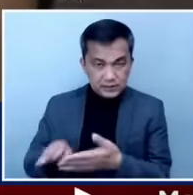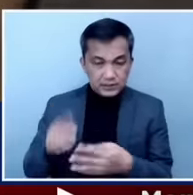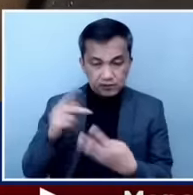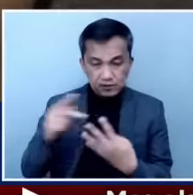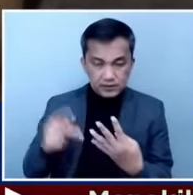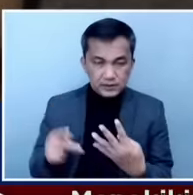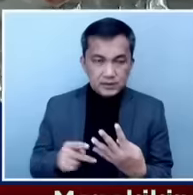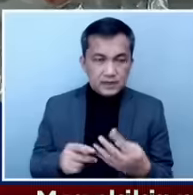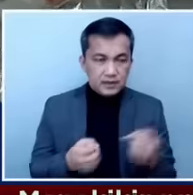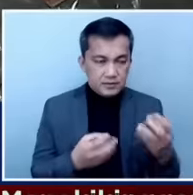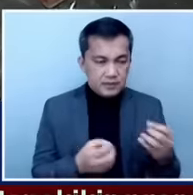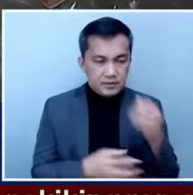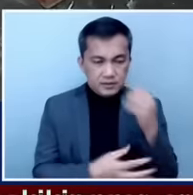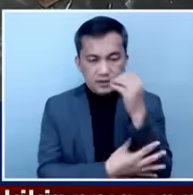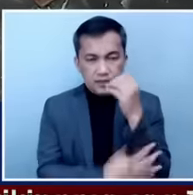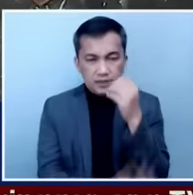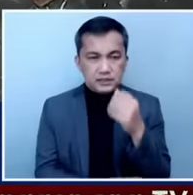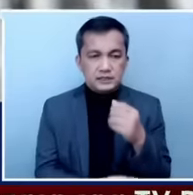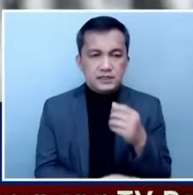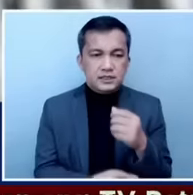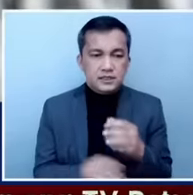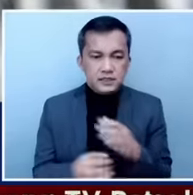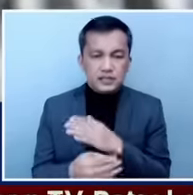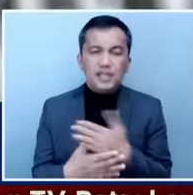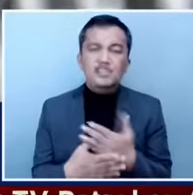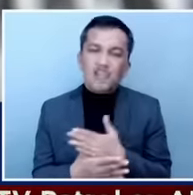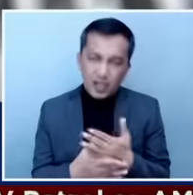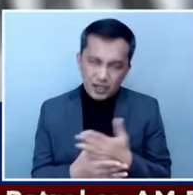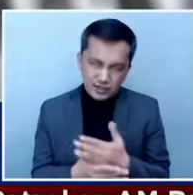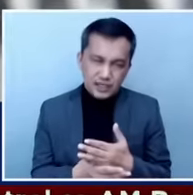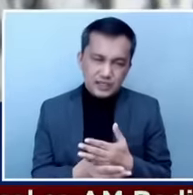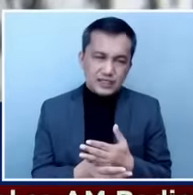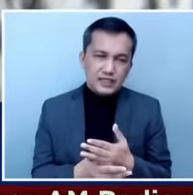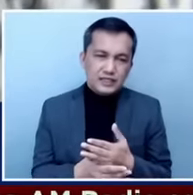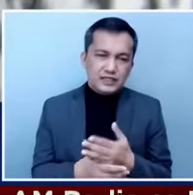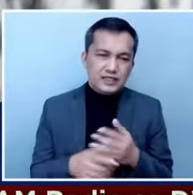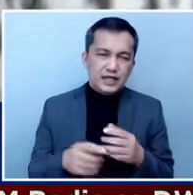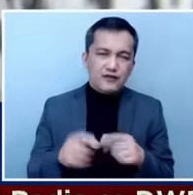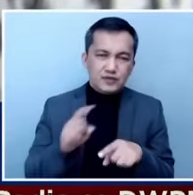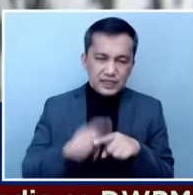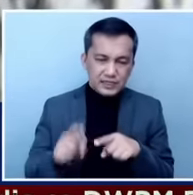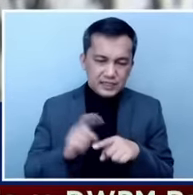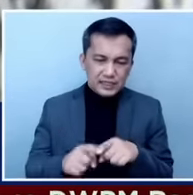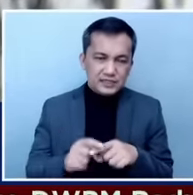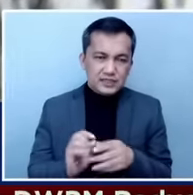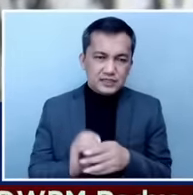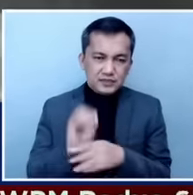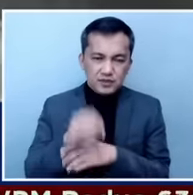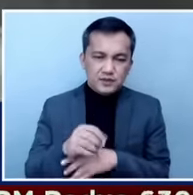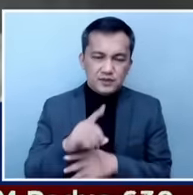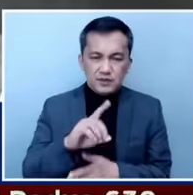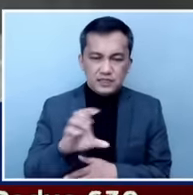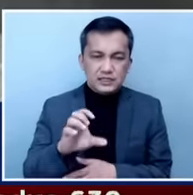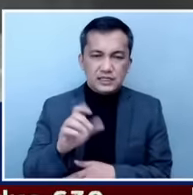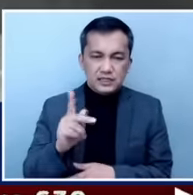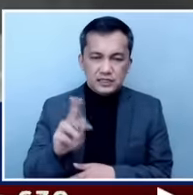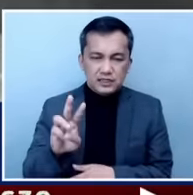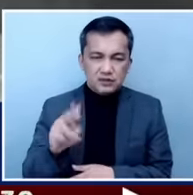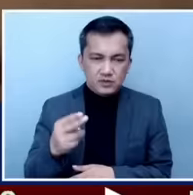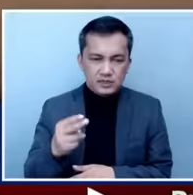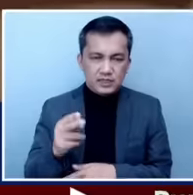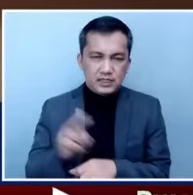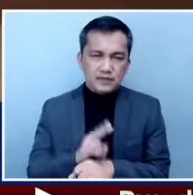marami rin sa mga mahihirap ang nakikishare lang ng kontador, kaya sobra sa 100 kilowatt hours ang